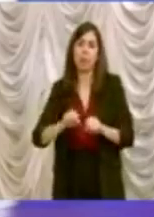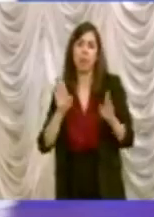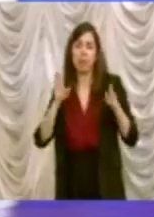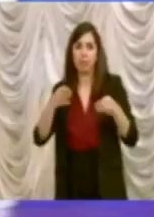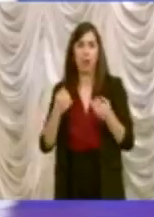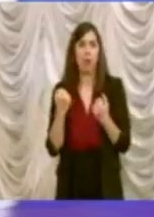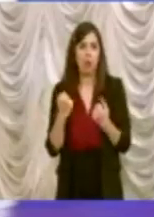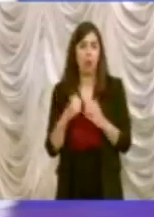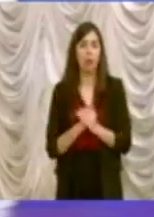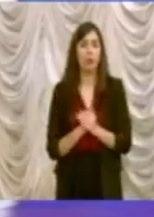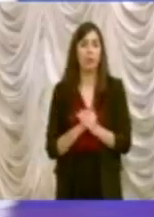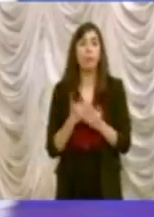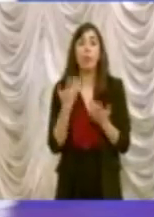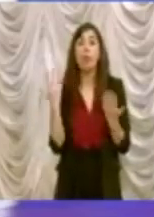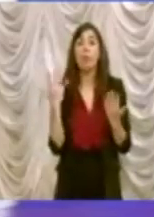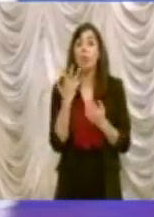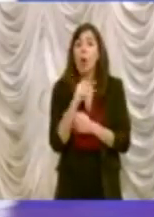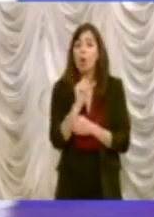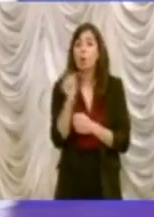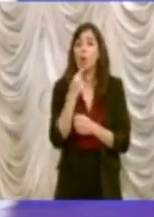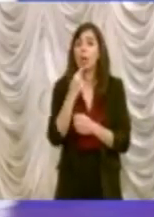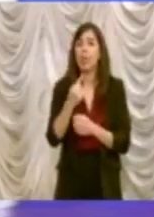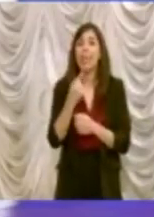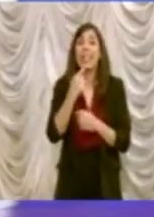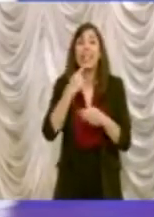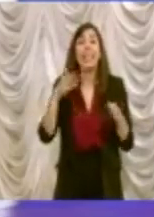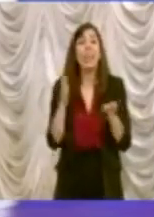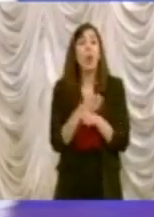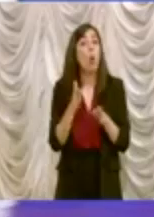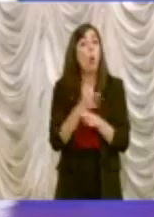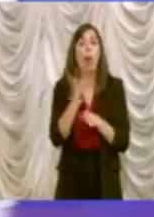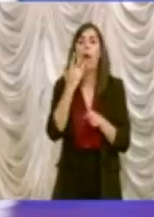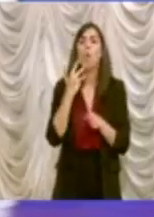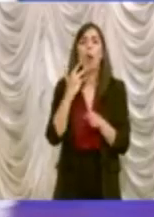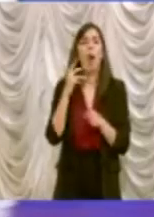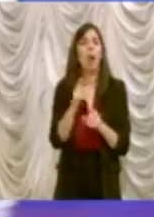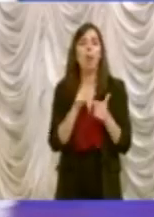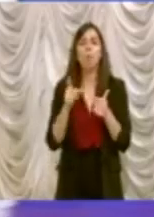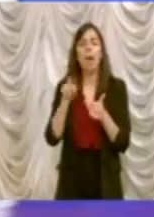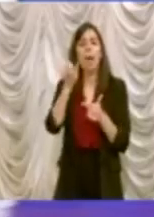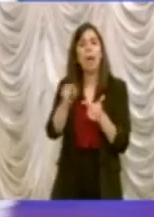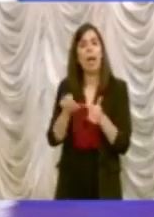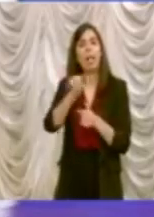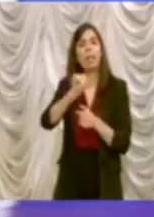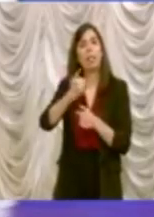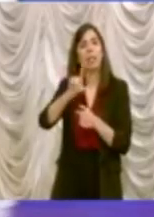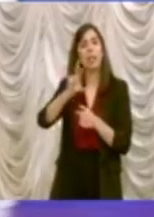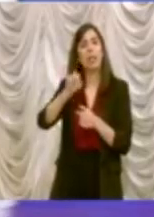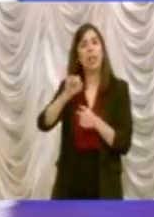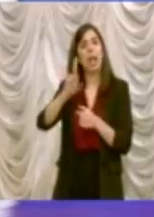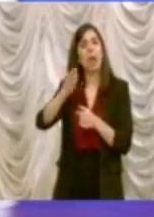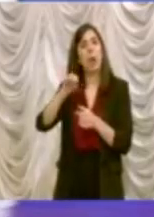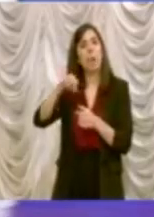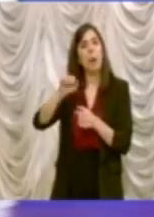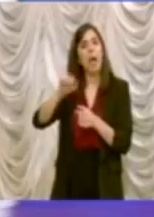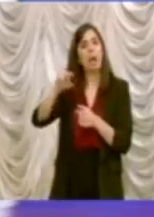dico soltanto a chiunque abbia da speculare su silvia romano per poter speculare su di